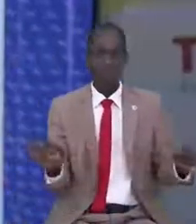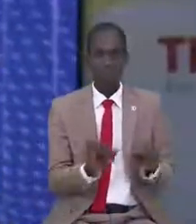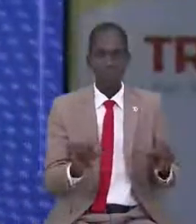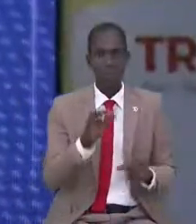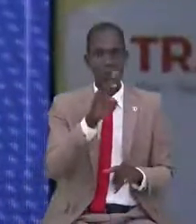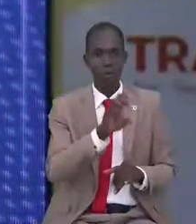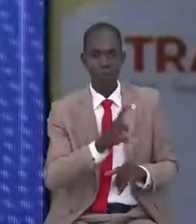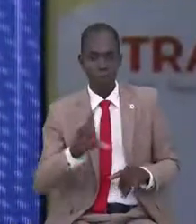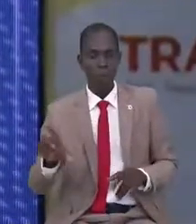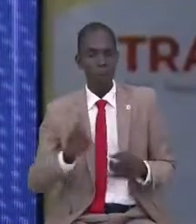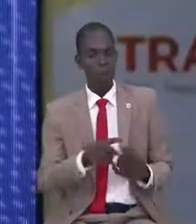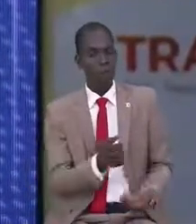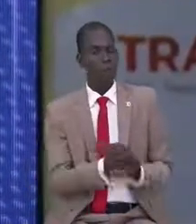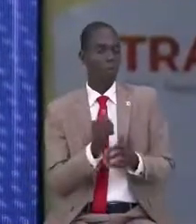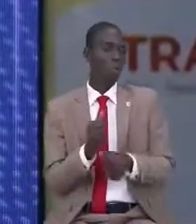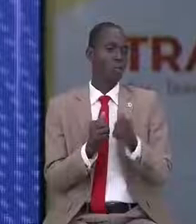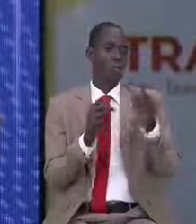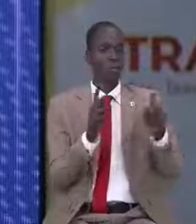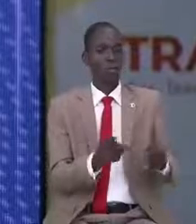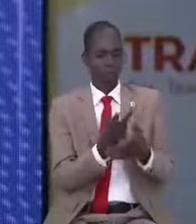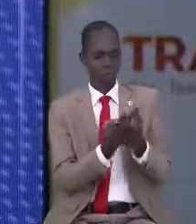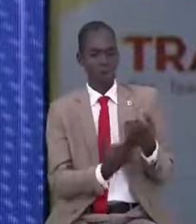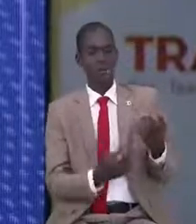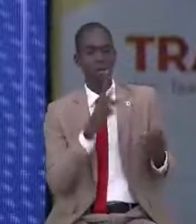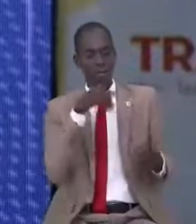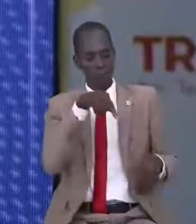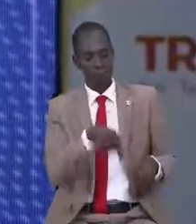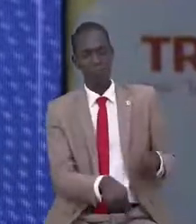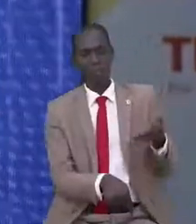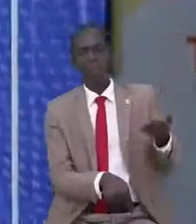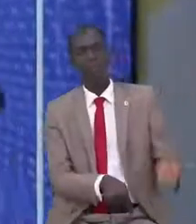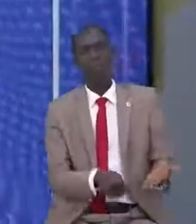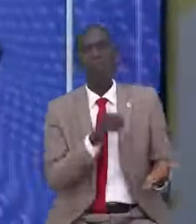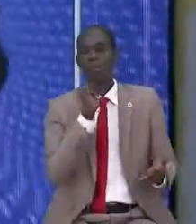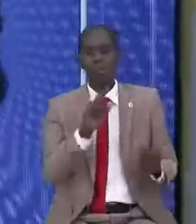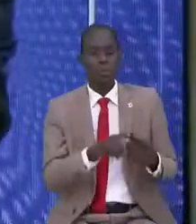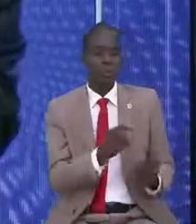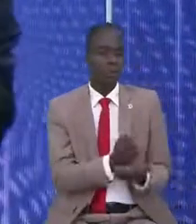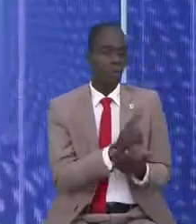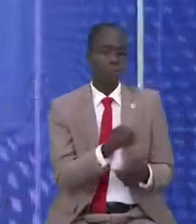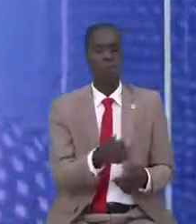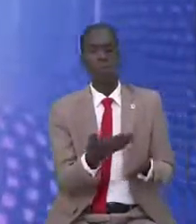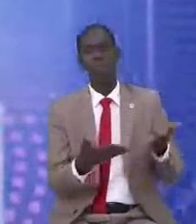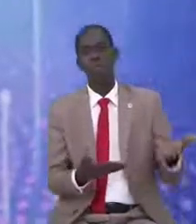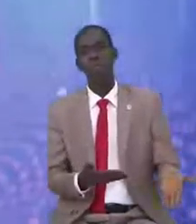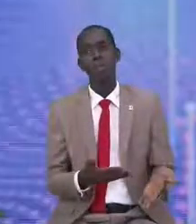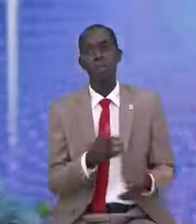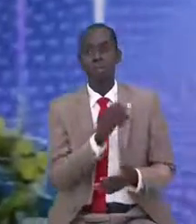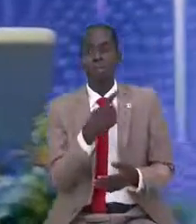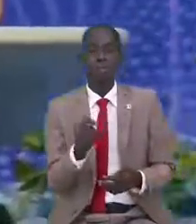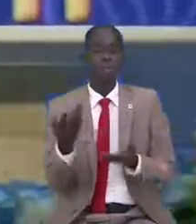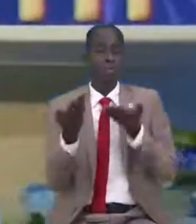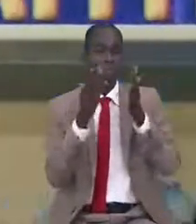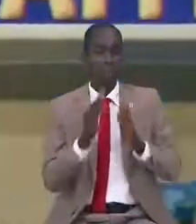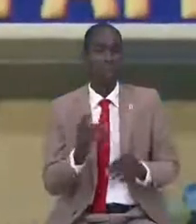et te plonger dans le puits et vous deux vous êtes dans le puits. Tu ne seras pas en mesure de léser le serviteur